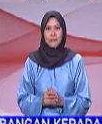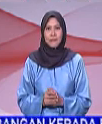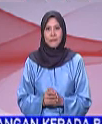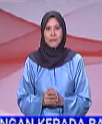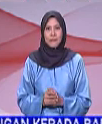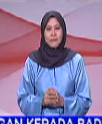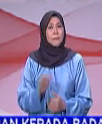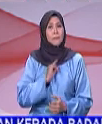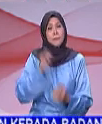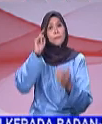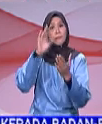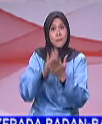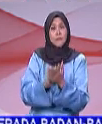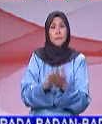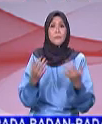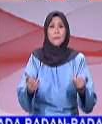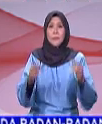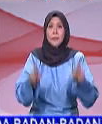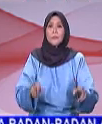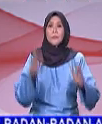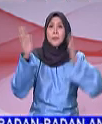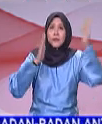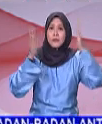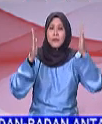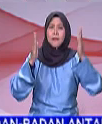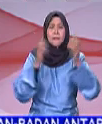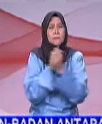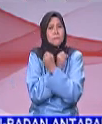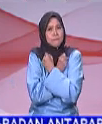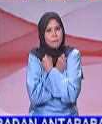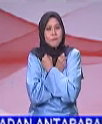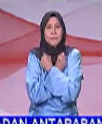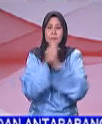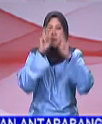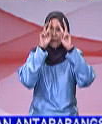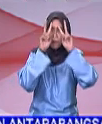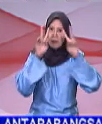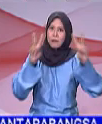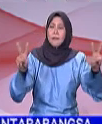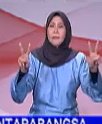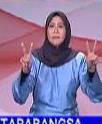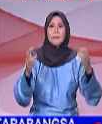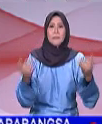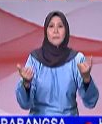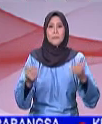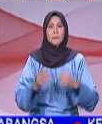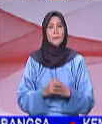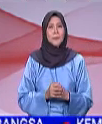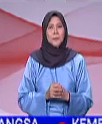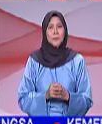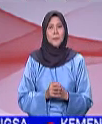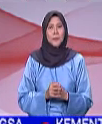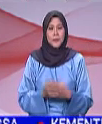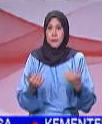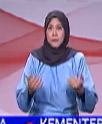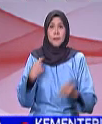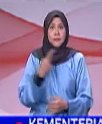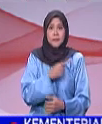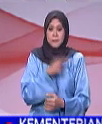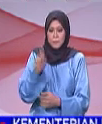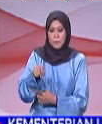Saya percaya rakyat Malaysia yang cintakan keamanan berpegang teguh kepada